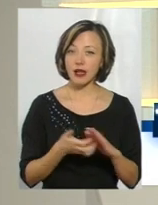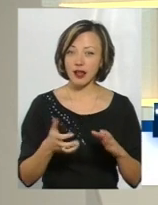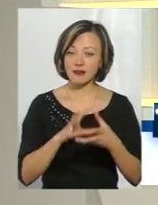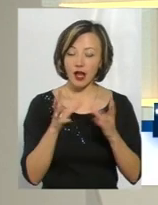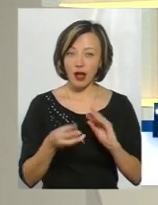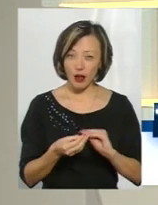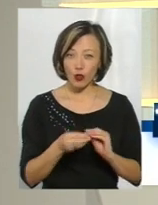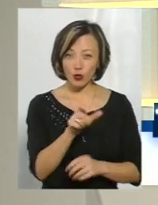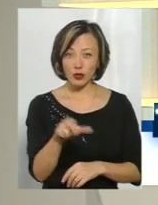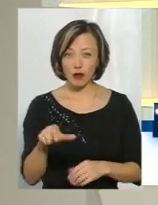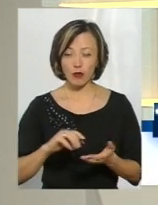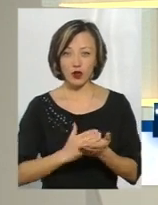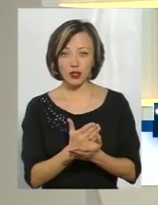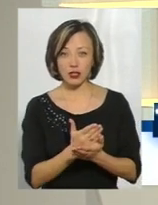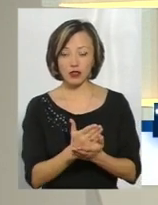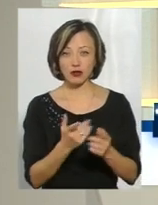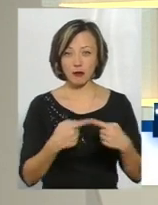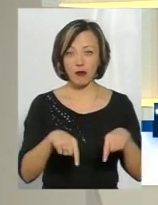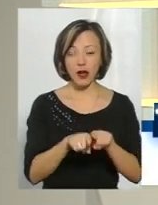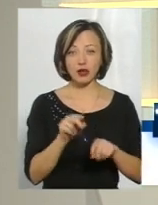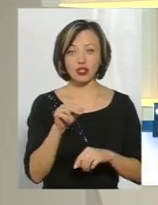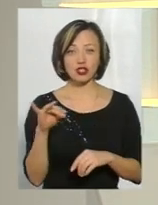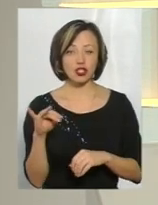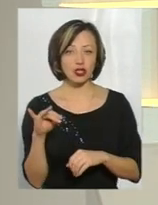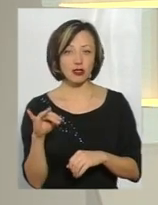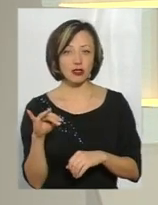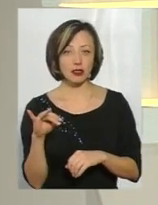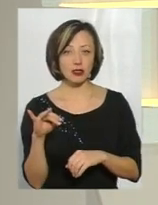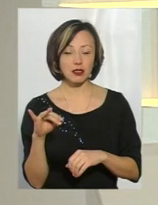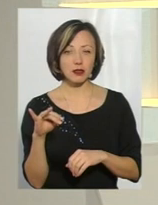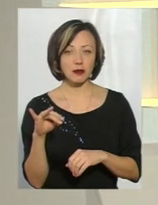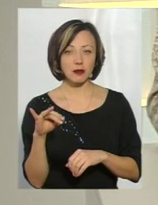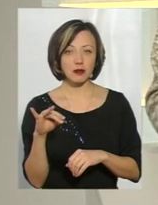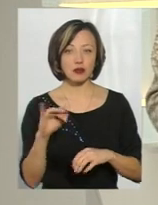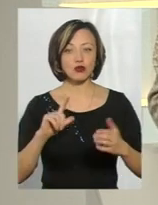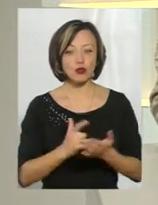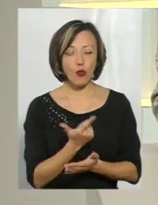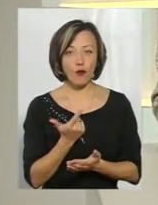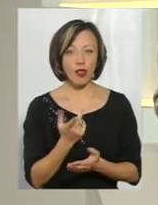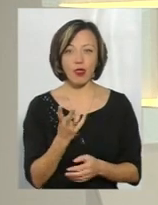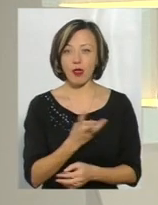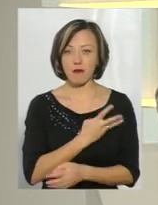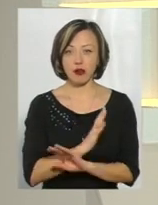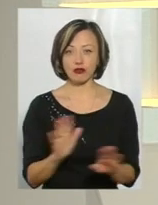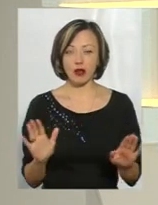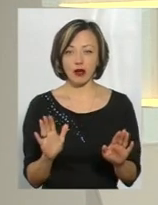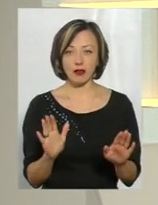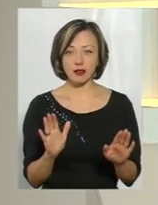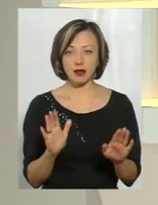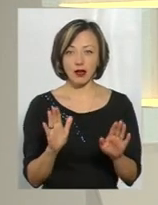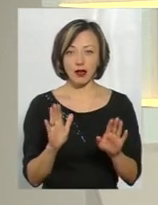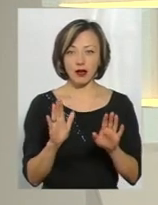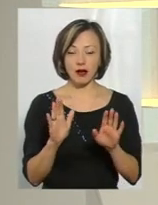загалом ресурсу в тієї чи іншої політсили, чи знову ж небажання розпорошуватись, а